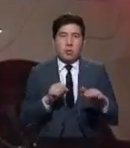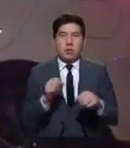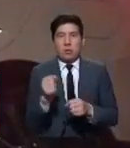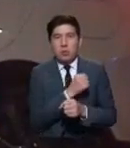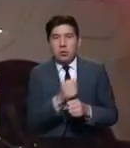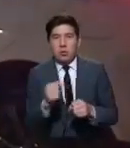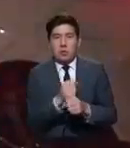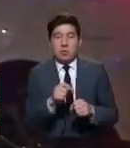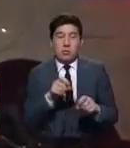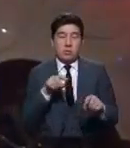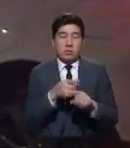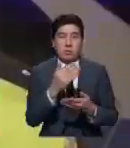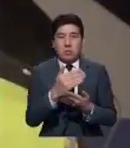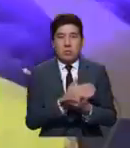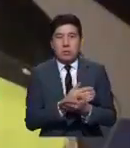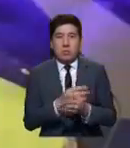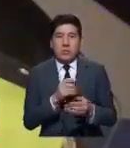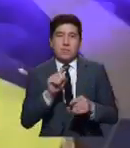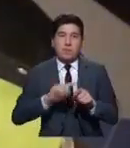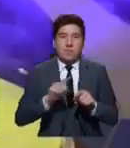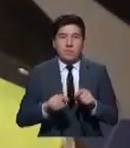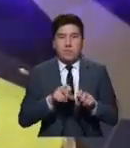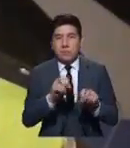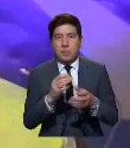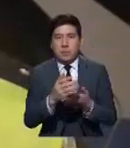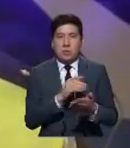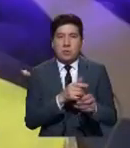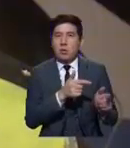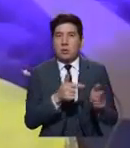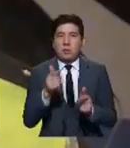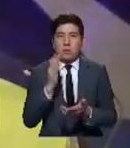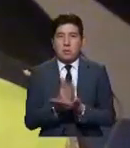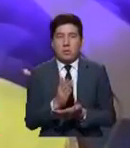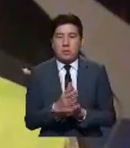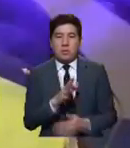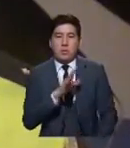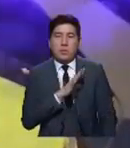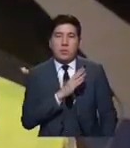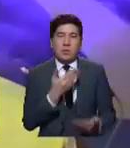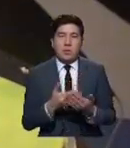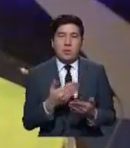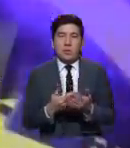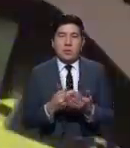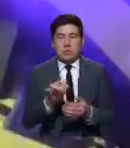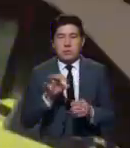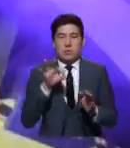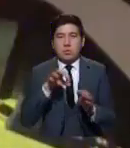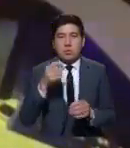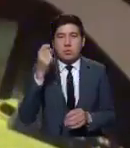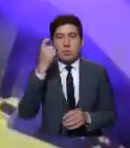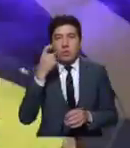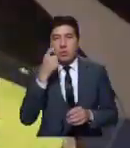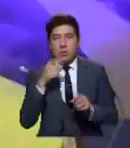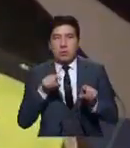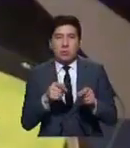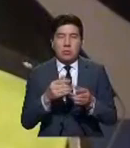ізін суытпай ашу жұмыстарын жедел жүзеге асыруға сақадай саймыз дейді. Демалыс күндері болады, байқанда соған байланысты қылмыстар артады.